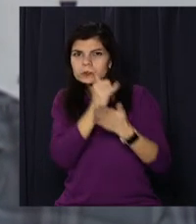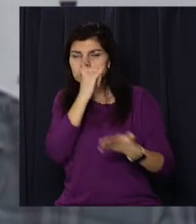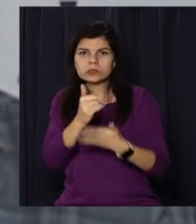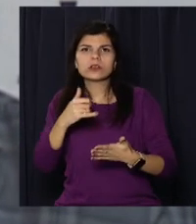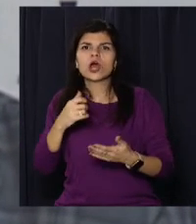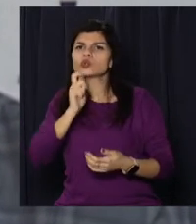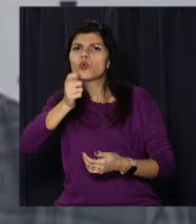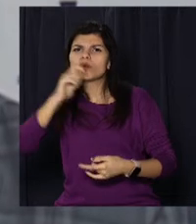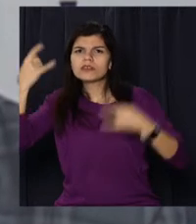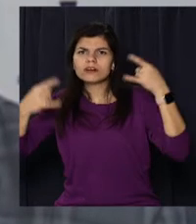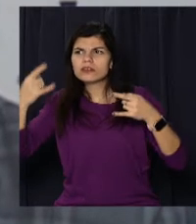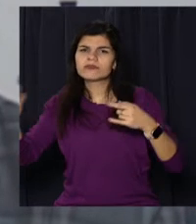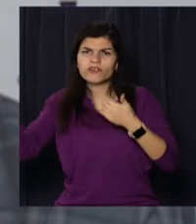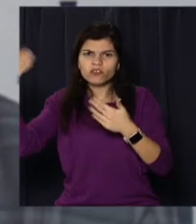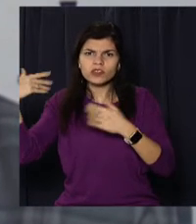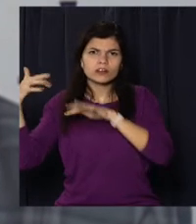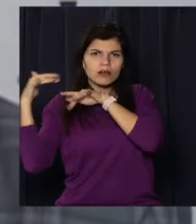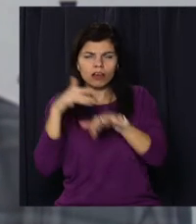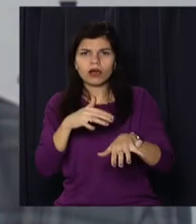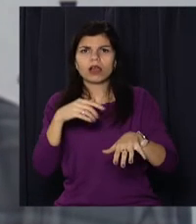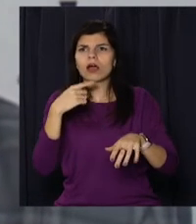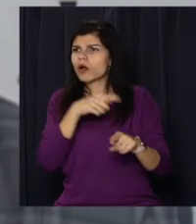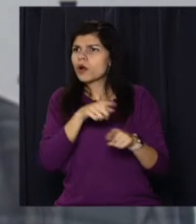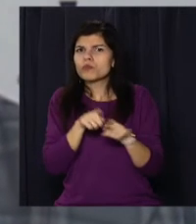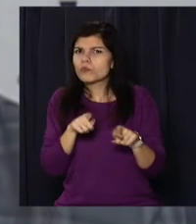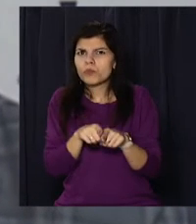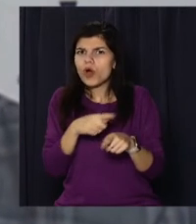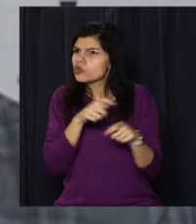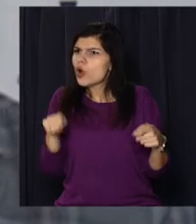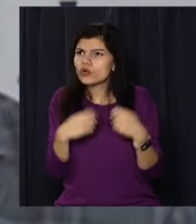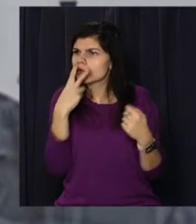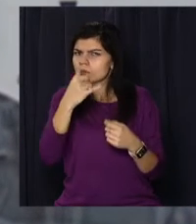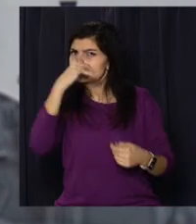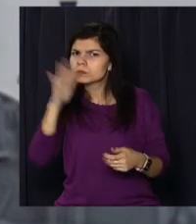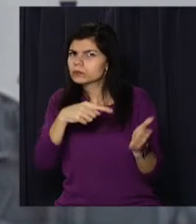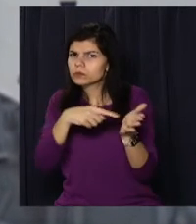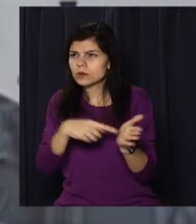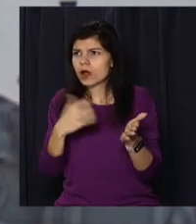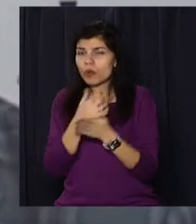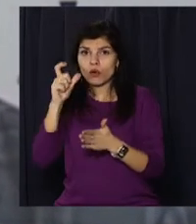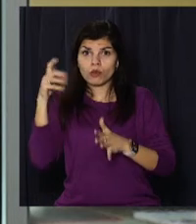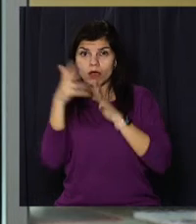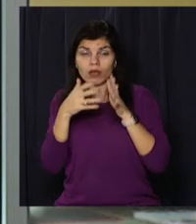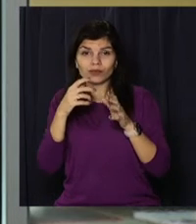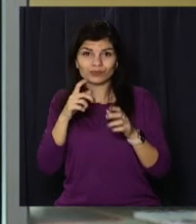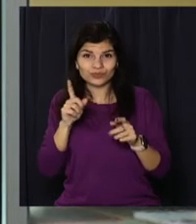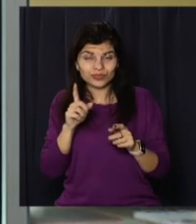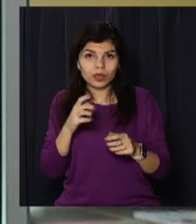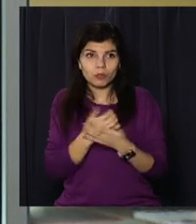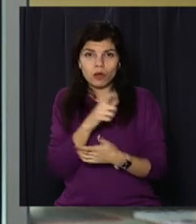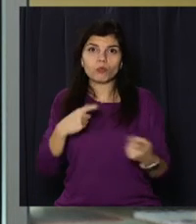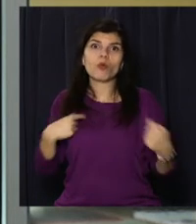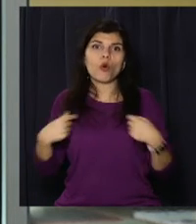запрошували журналістів на показові акції, подаючи це як боротьбу із порушеннями законодавства бізнесменами.